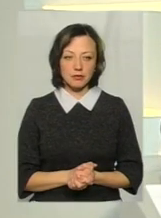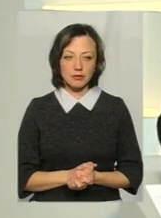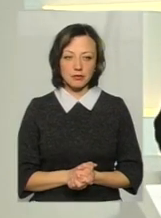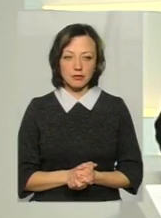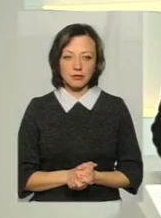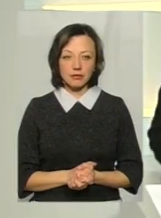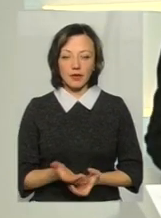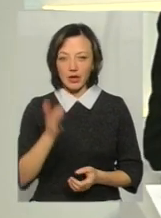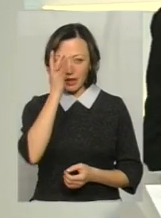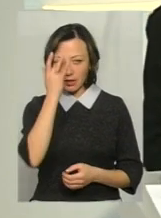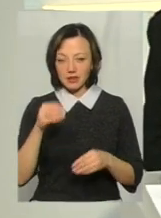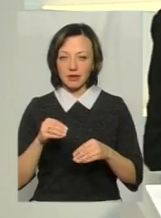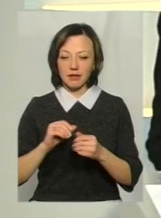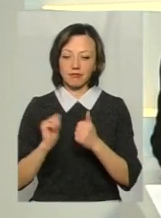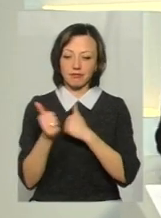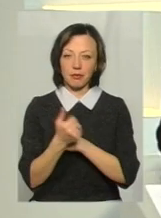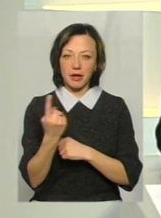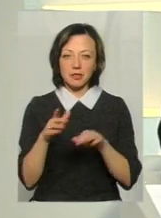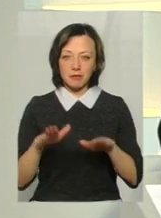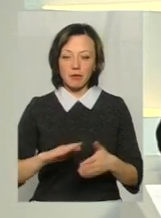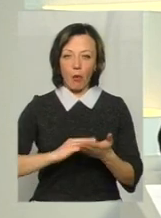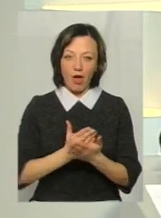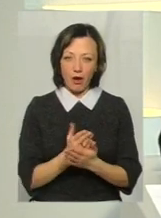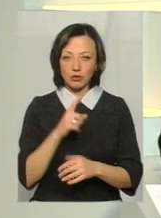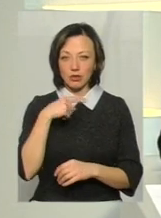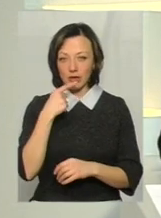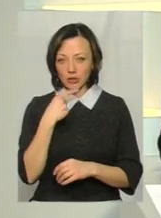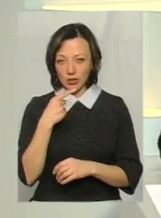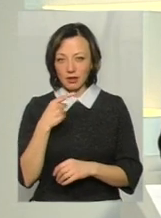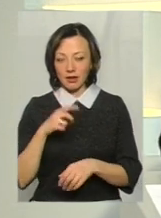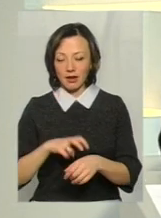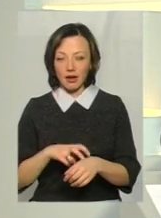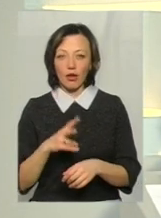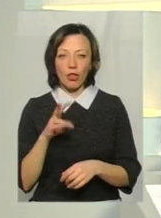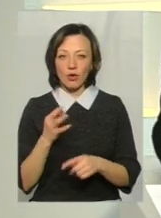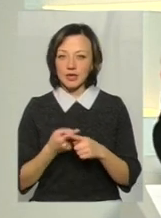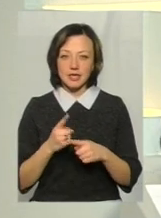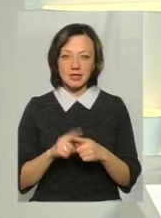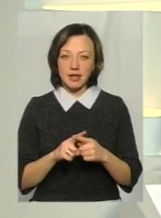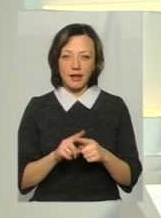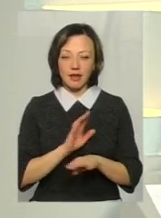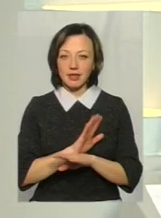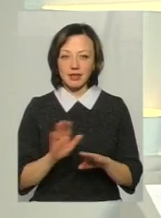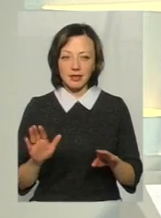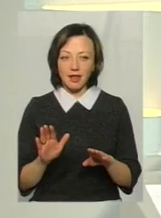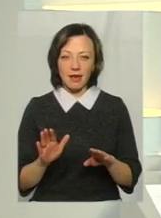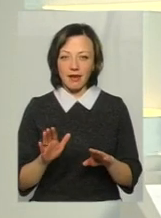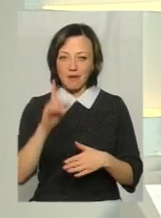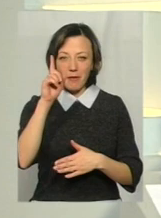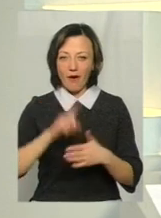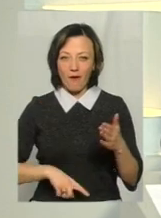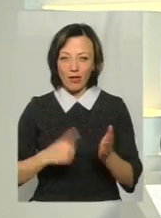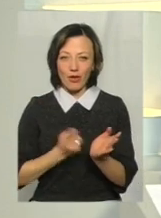Ну, Індія вийшла на перше місце і по якості, як каже Олександр Мирний, але все одно, я думаю, це не переконливий аргумент